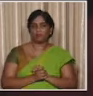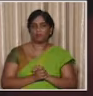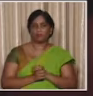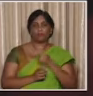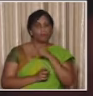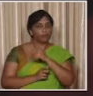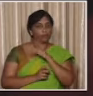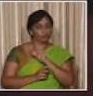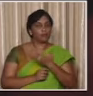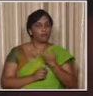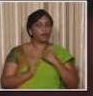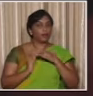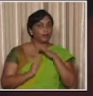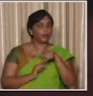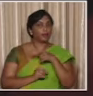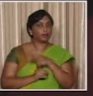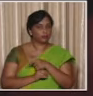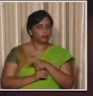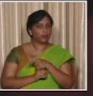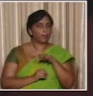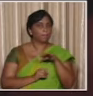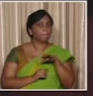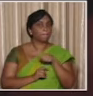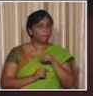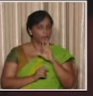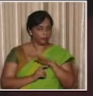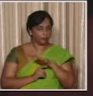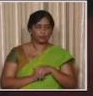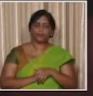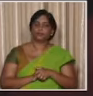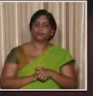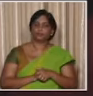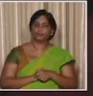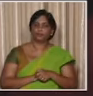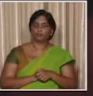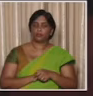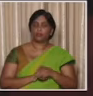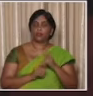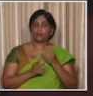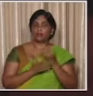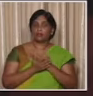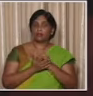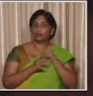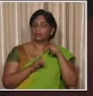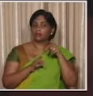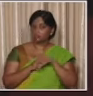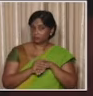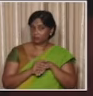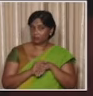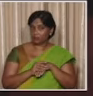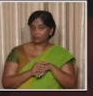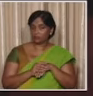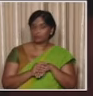ඒ සඳහා මේ අපේ ගම පාවිච්චි කරන්නට ඕනේ. ජනකලා කේන්ද්‍රය තියෙනවා.